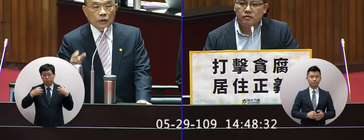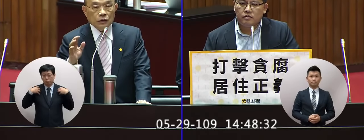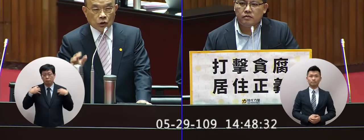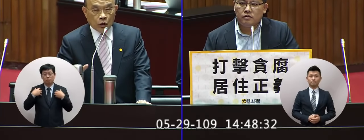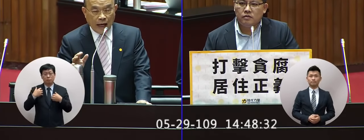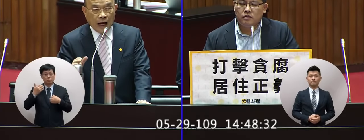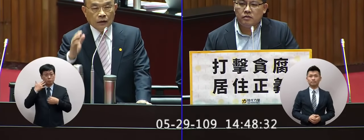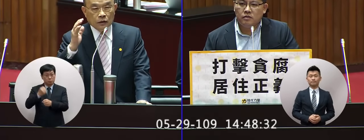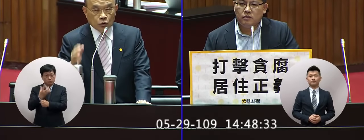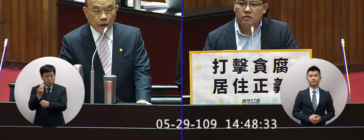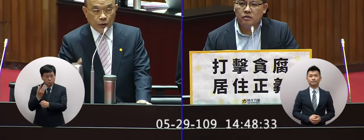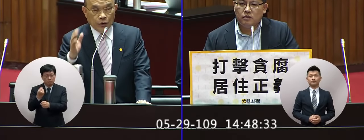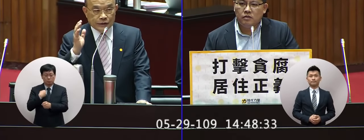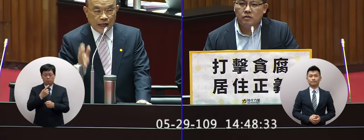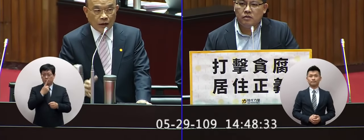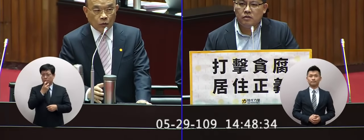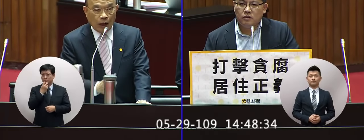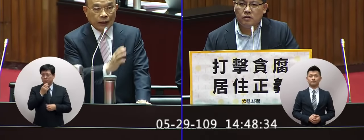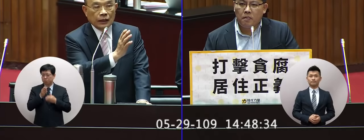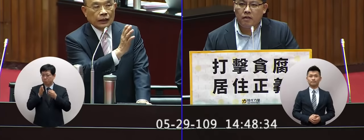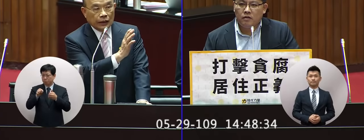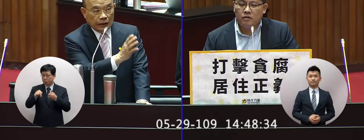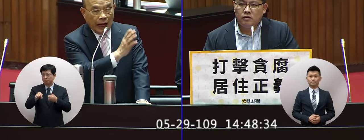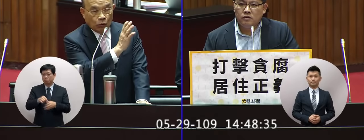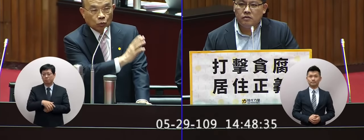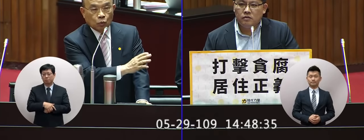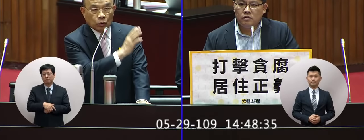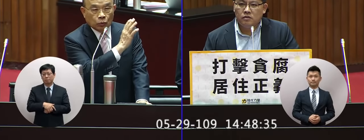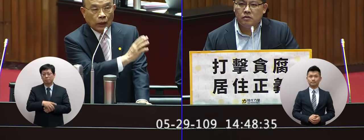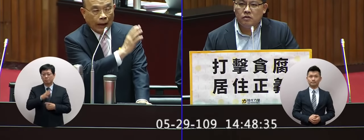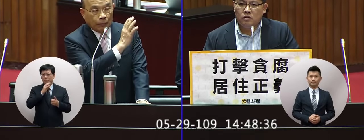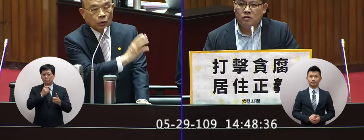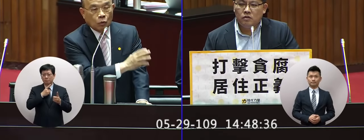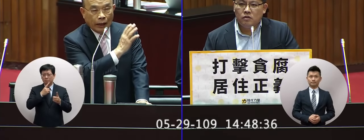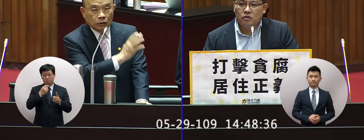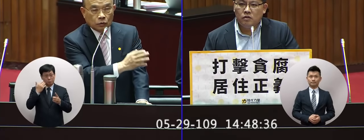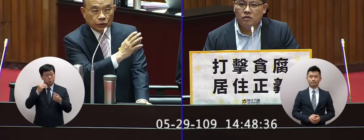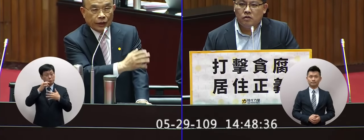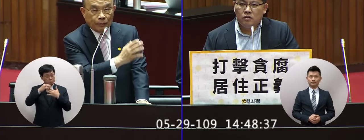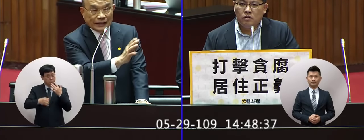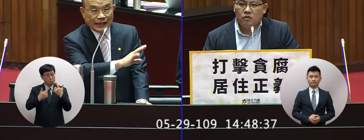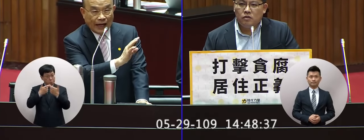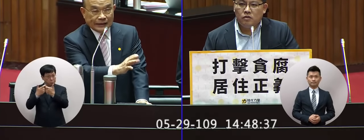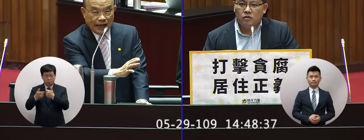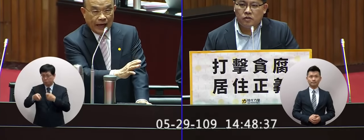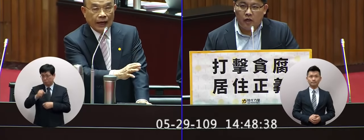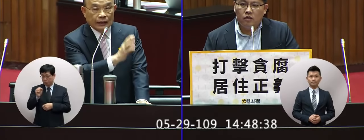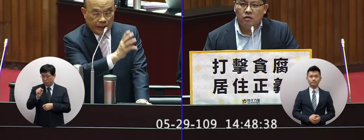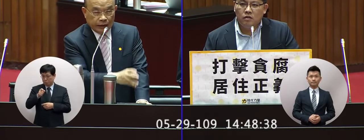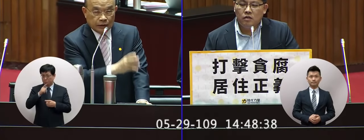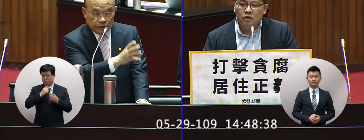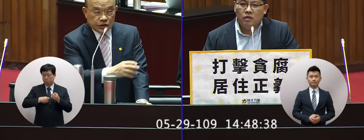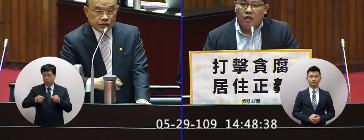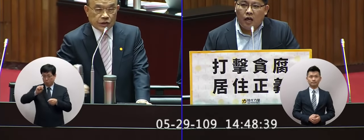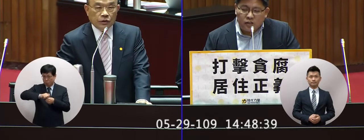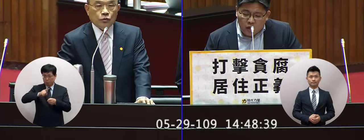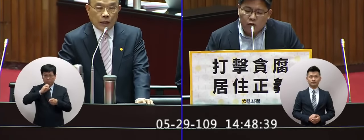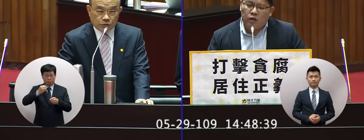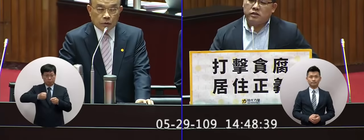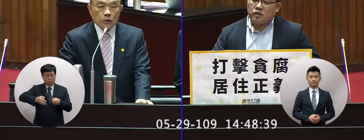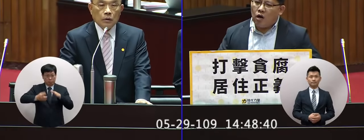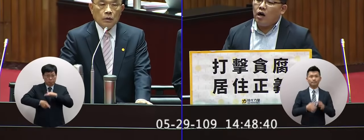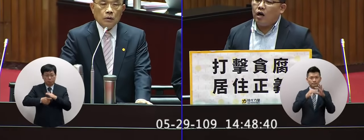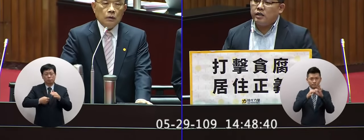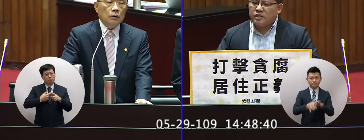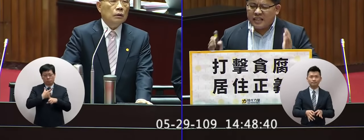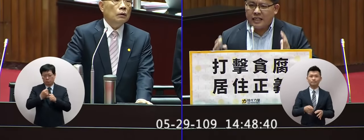执行，中央对于相关若有符合阮规定袂使的，即会进行。 啊，所